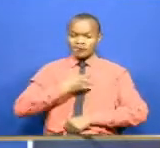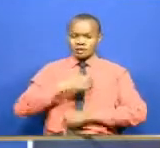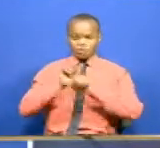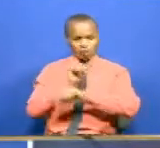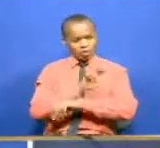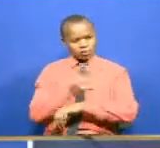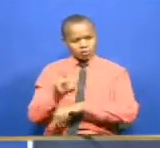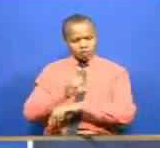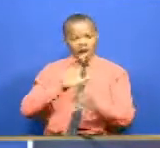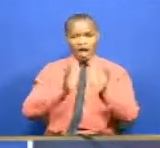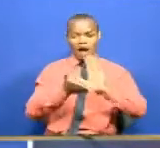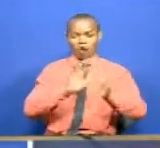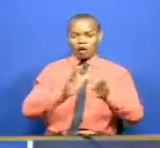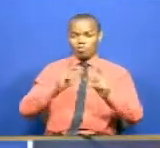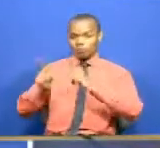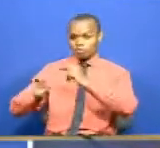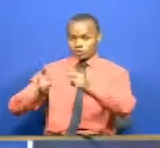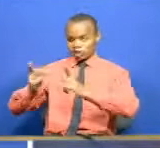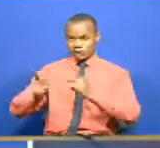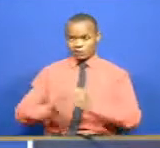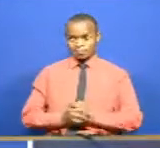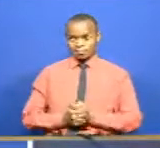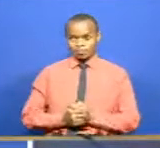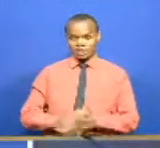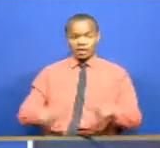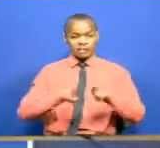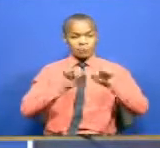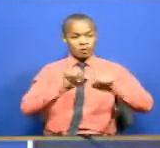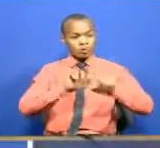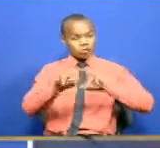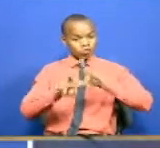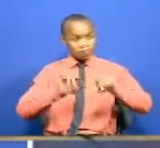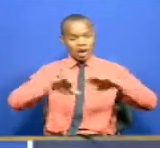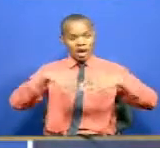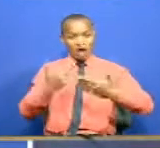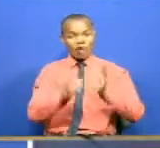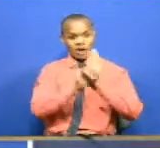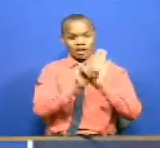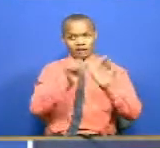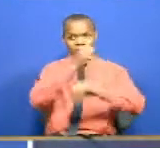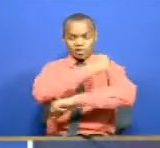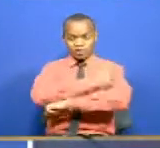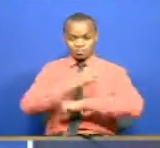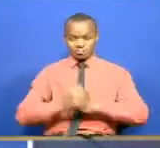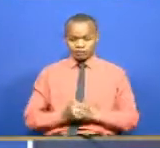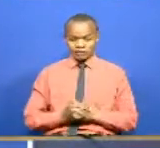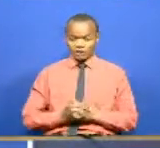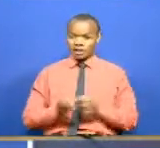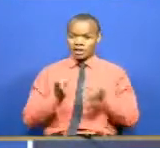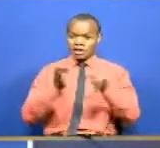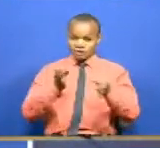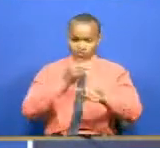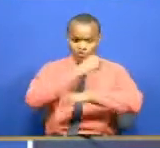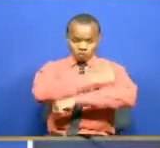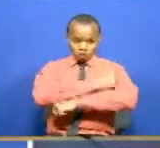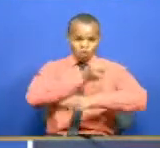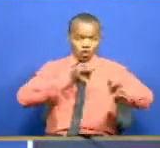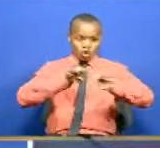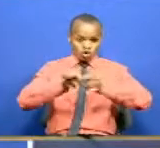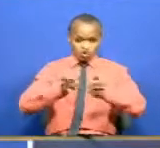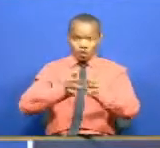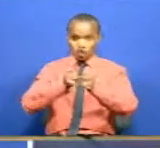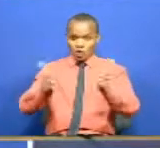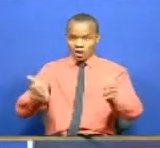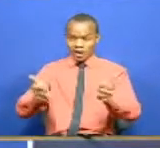on. We shall come and interrogate how you have identified the schools. Because if you have identified the schools fairly, then they can make as